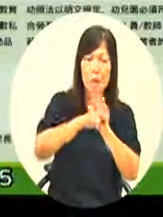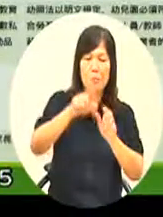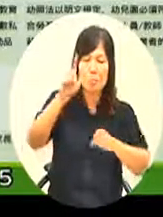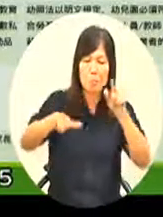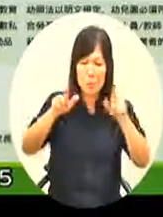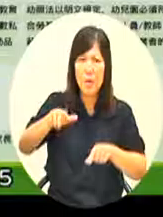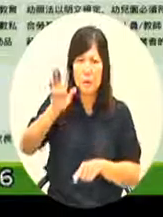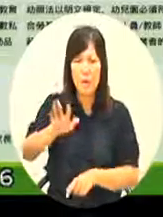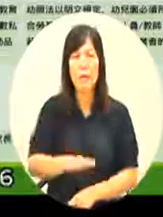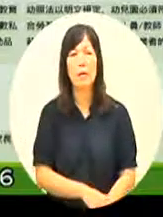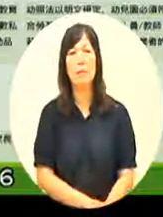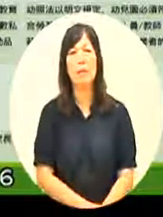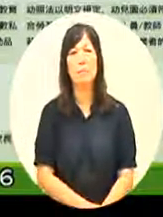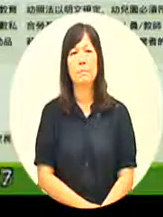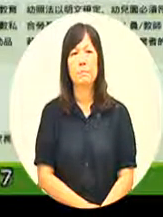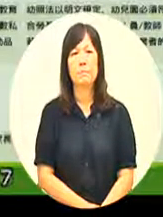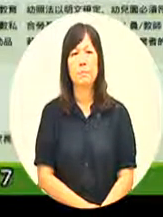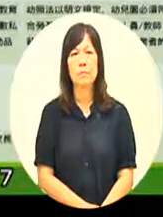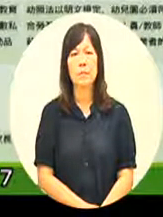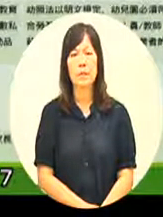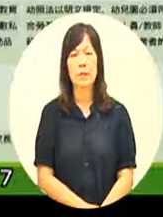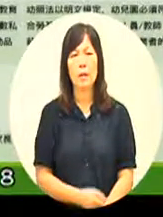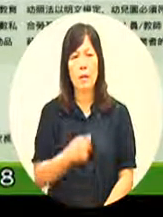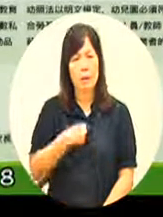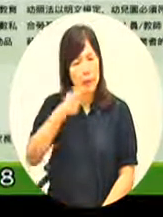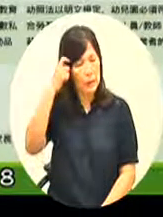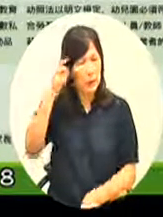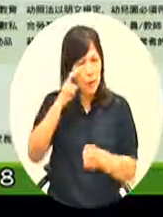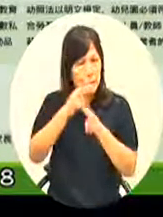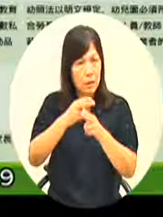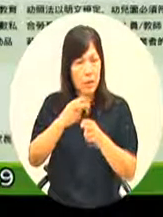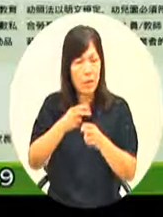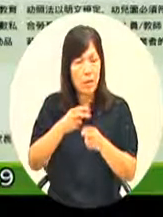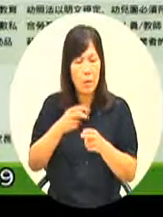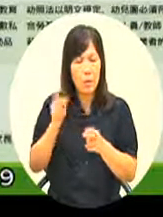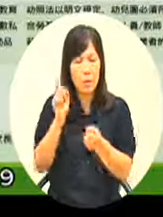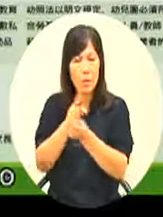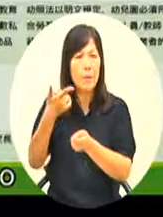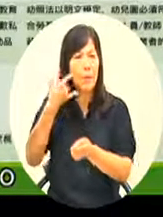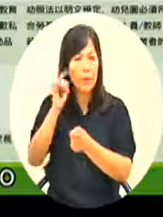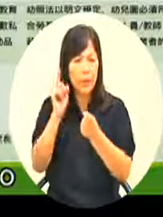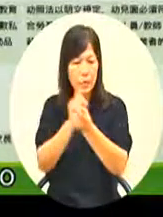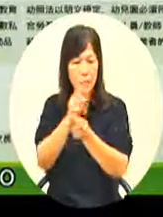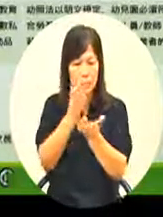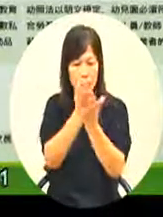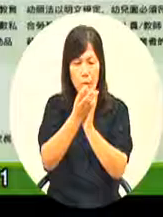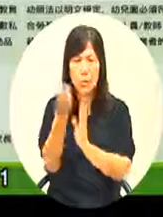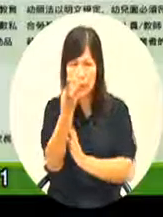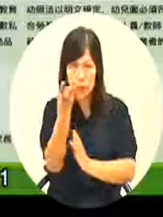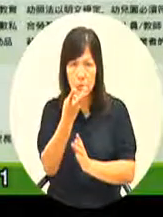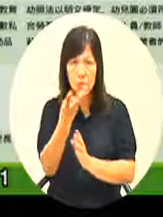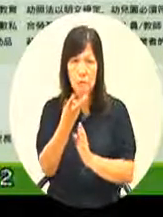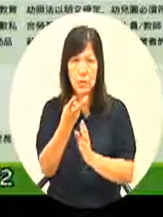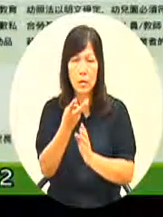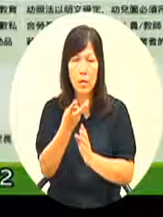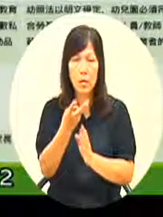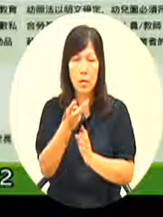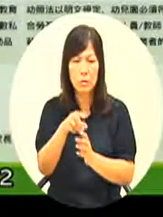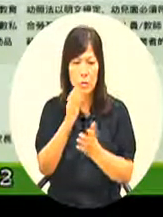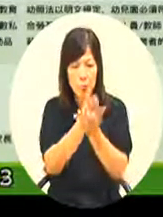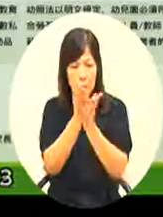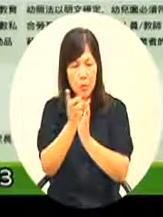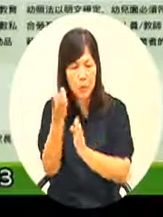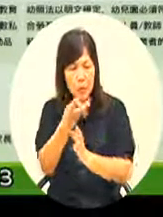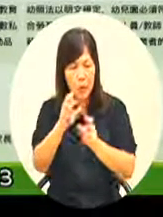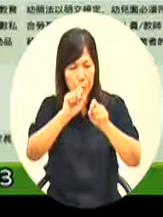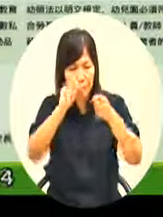差异性。那我相信其实让更多的家长了解这三种幼儿园的样态的不一